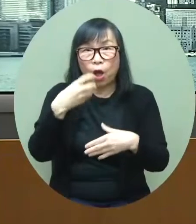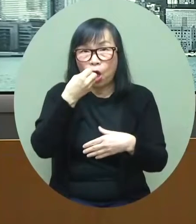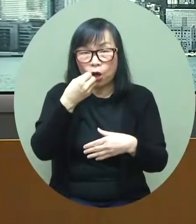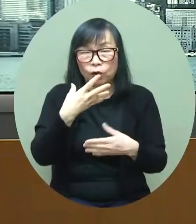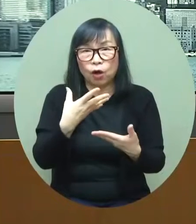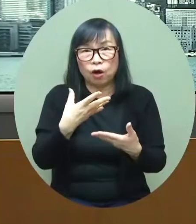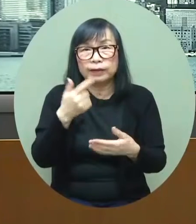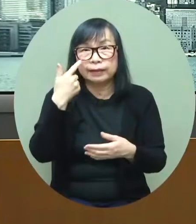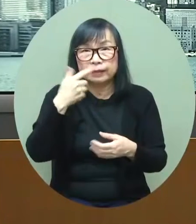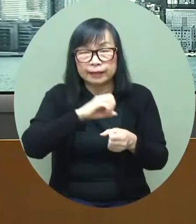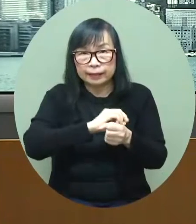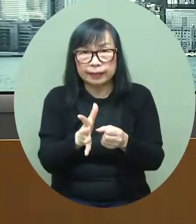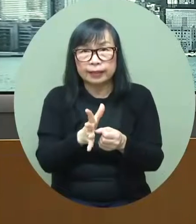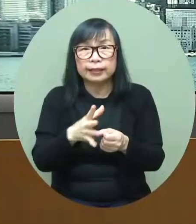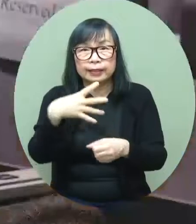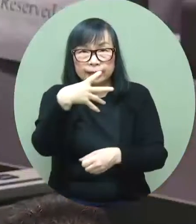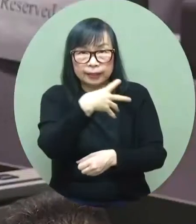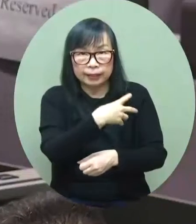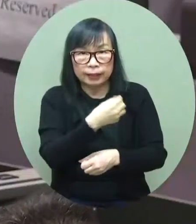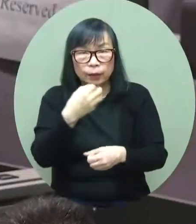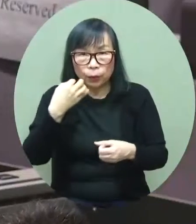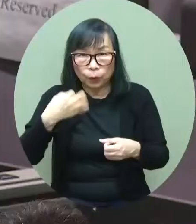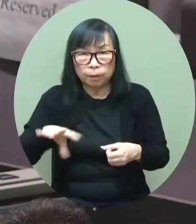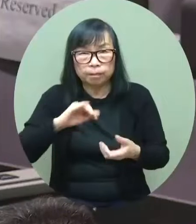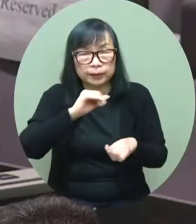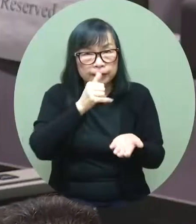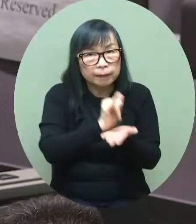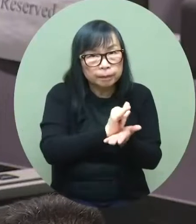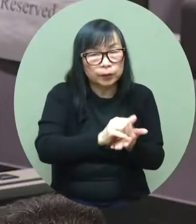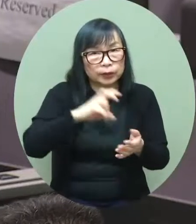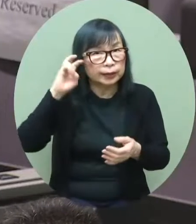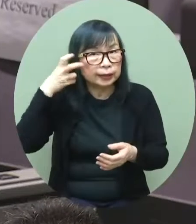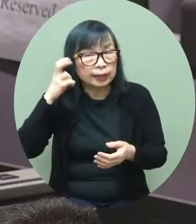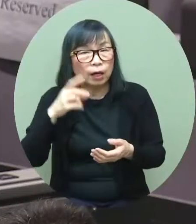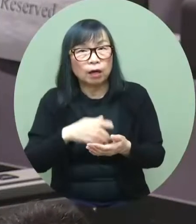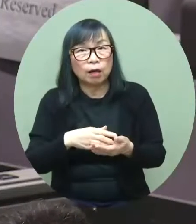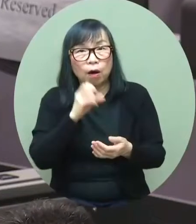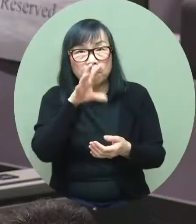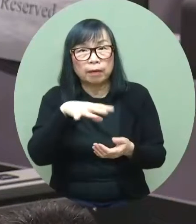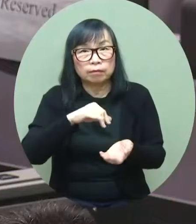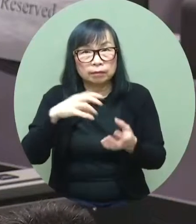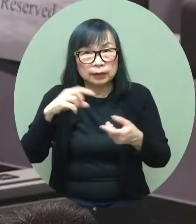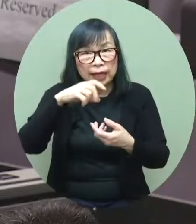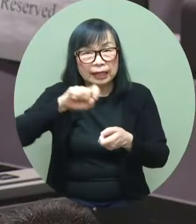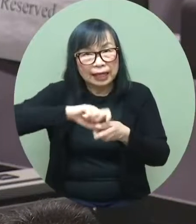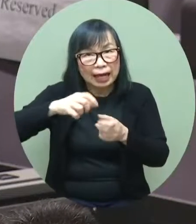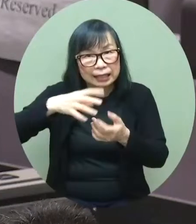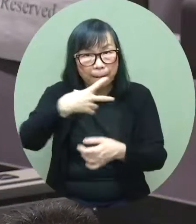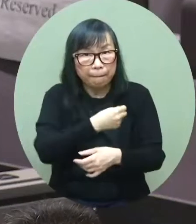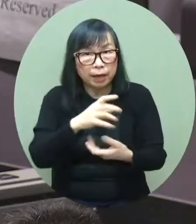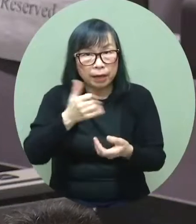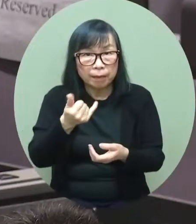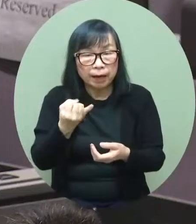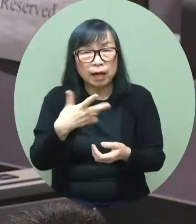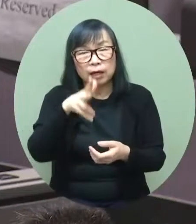開一個新冠疫苗聚冠免疫嘅臨床研究啦。想請教一下，聚冠免疫係咪真係溝針咧？特區政府喺過